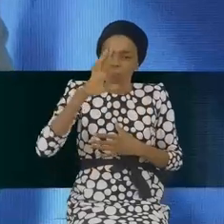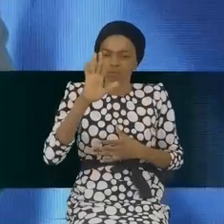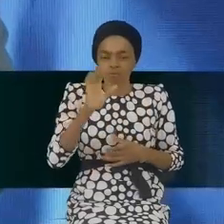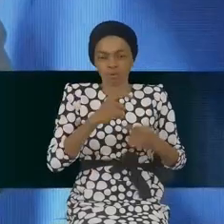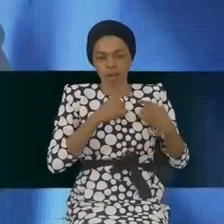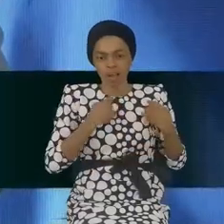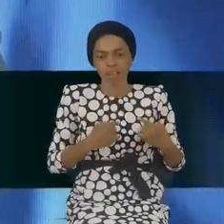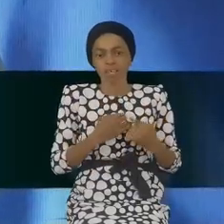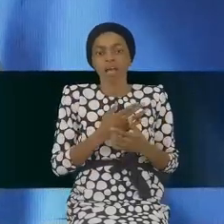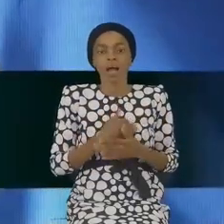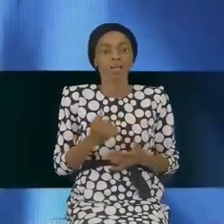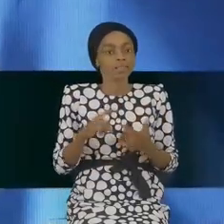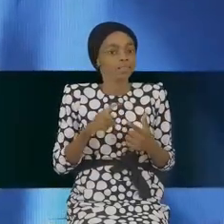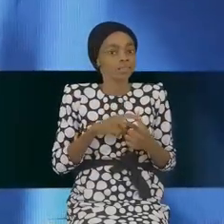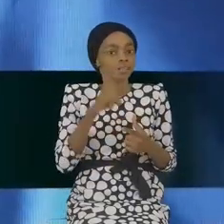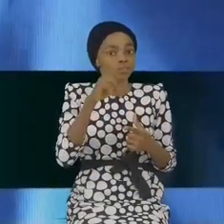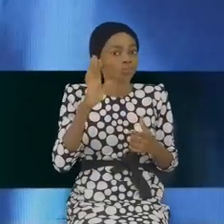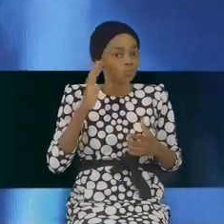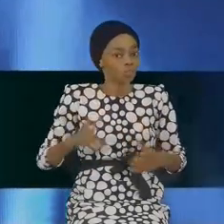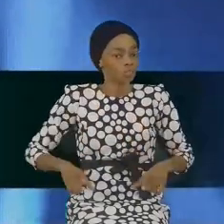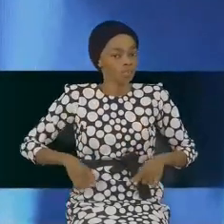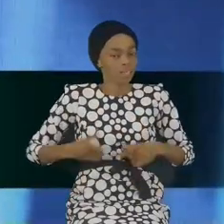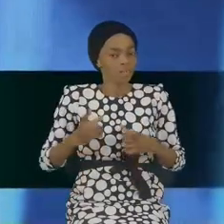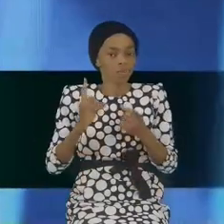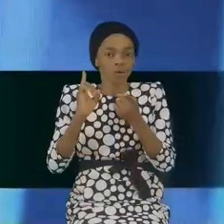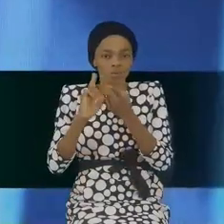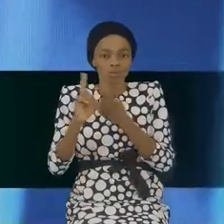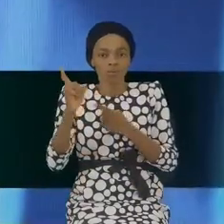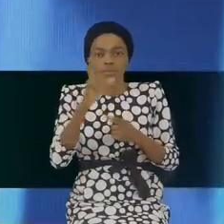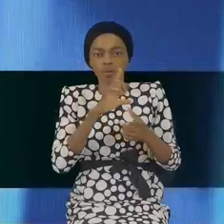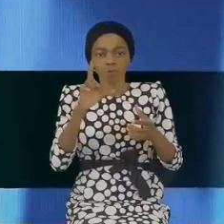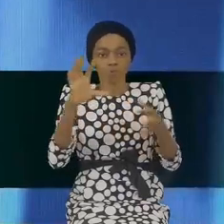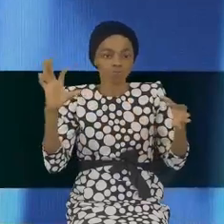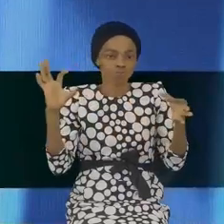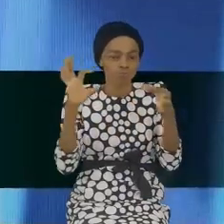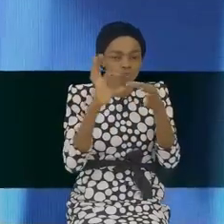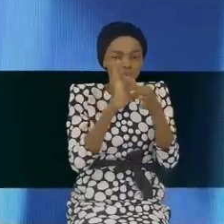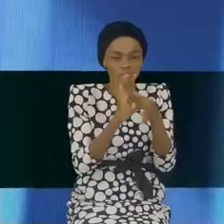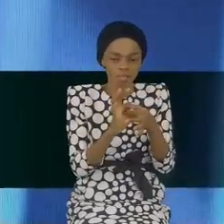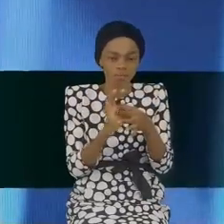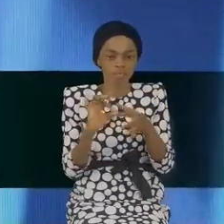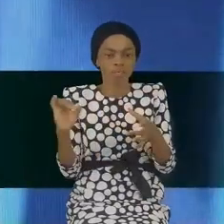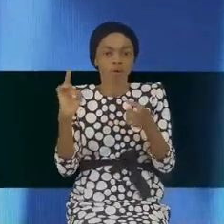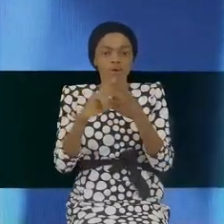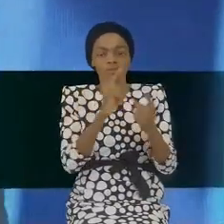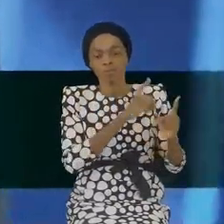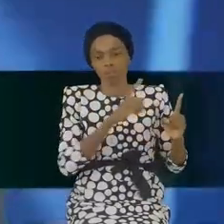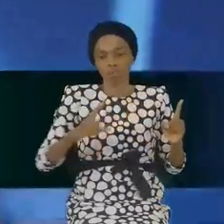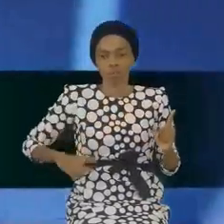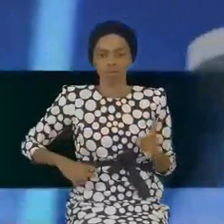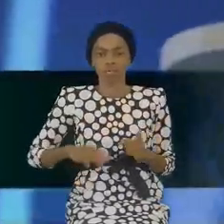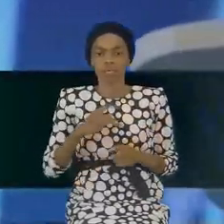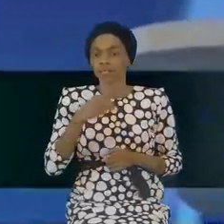ensuite, vous devez vivre de sorte que vous attachez à l'Éternel.